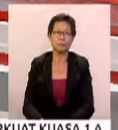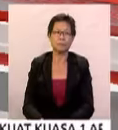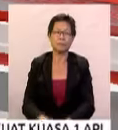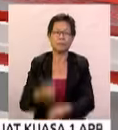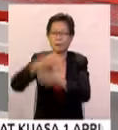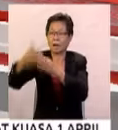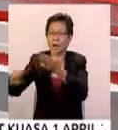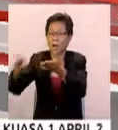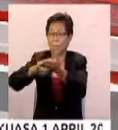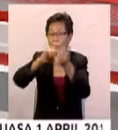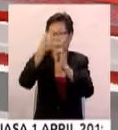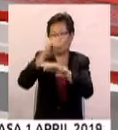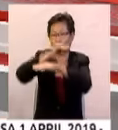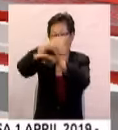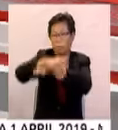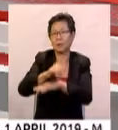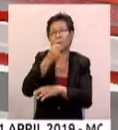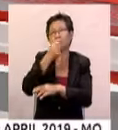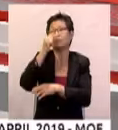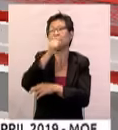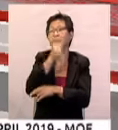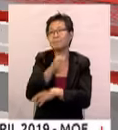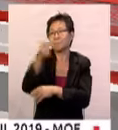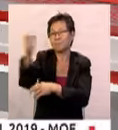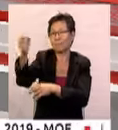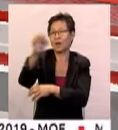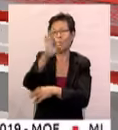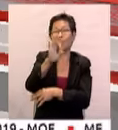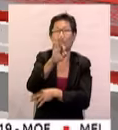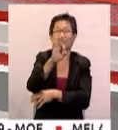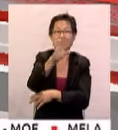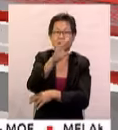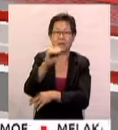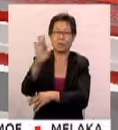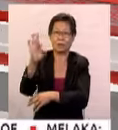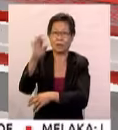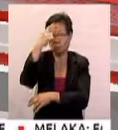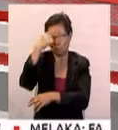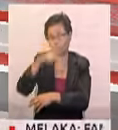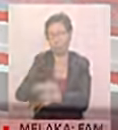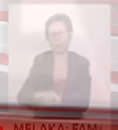Sekian laporan sukan untuk malam ini. Saya serahkan kembali kepada Faris dan juga Fahatul untuk meneruskan sulapan. Silakan.